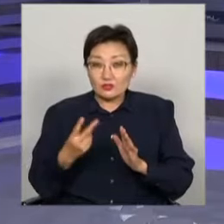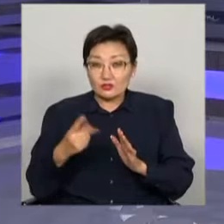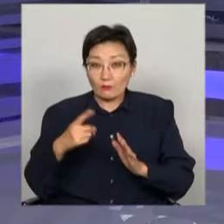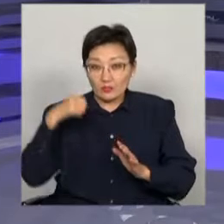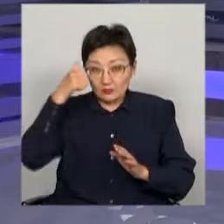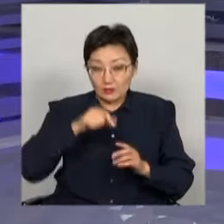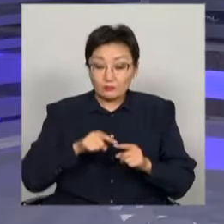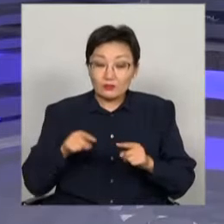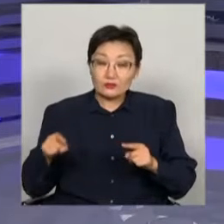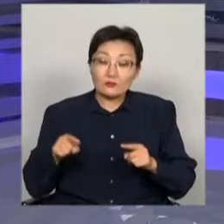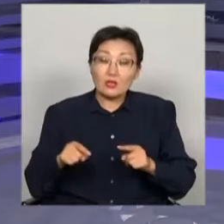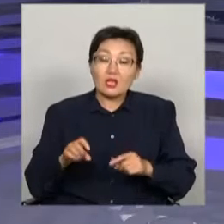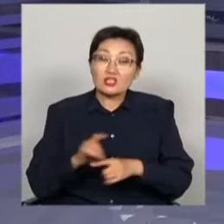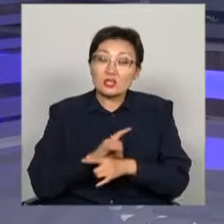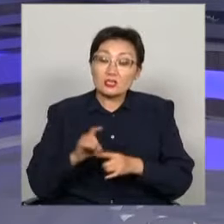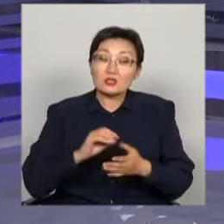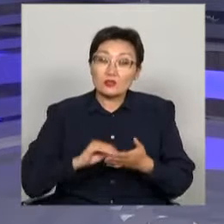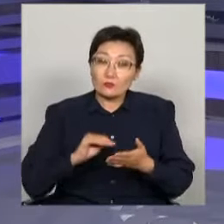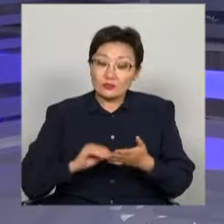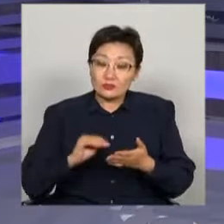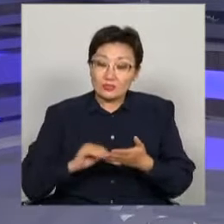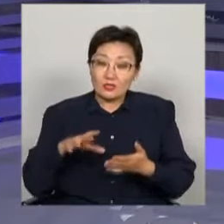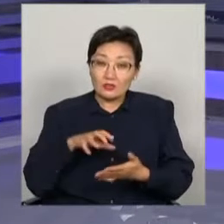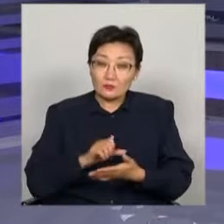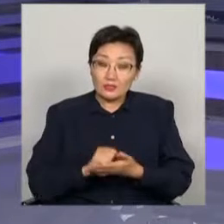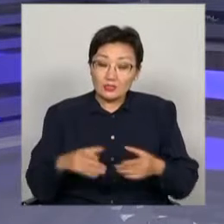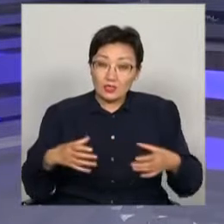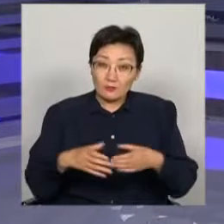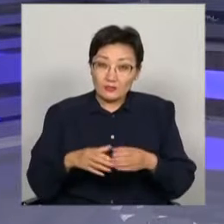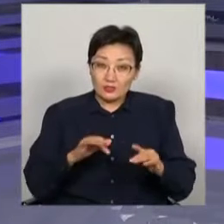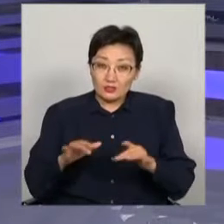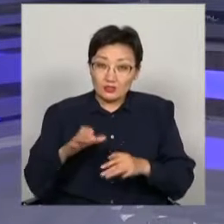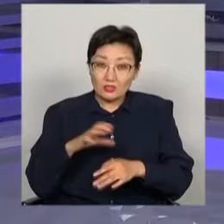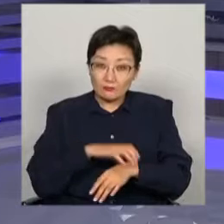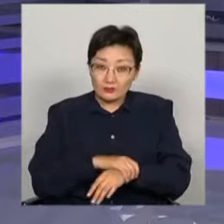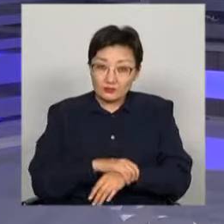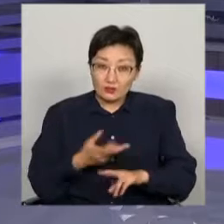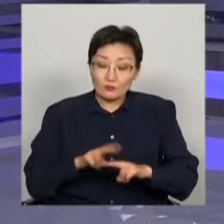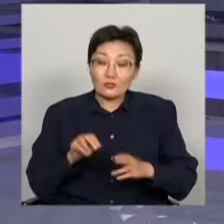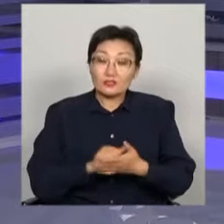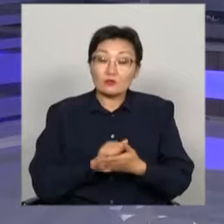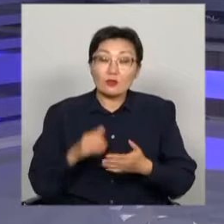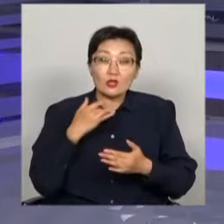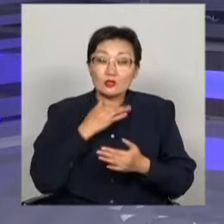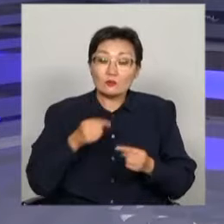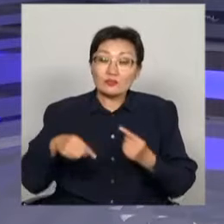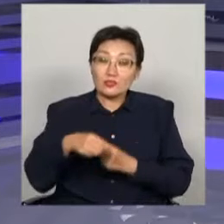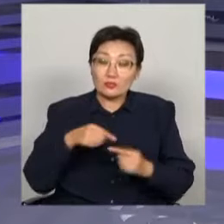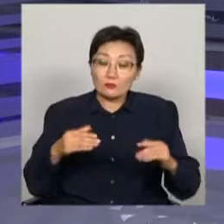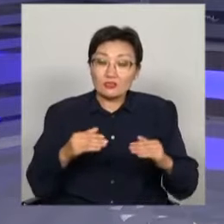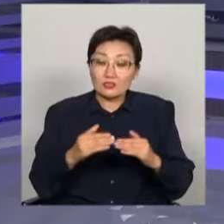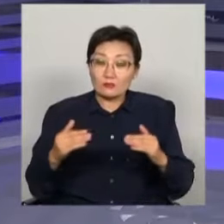2018-2021 жылдар аралығында жалған шот фактуралар жазумен айналысқан компания әрекет нәшкереледі. Бұл құжаттарда көптеген кәсіпкерлік